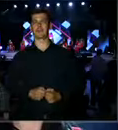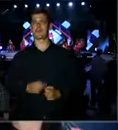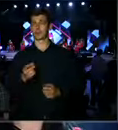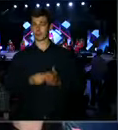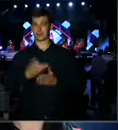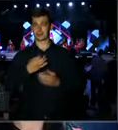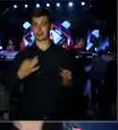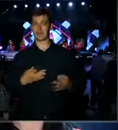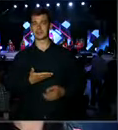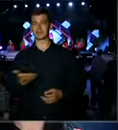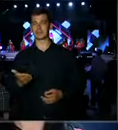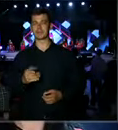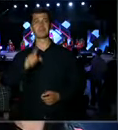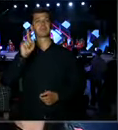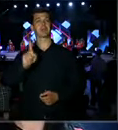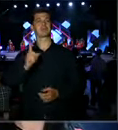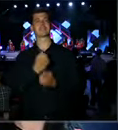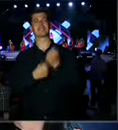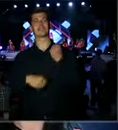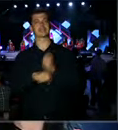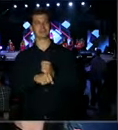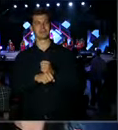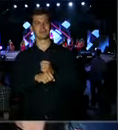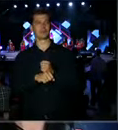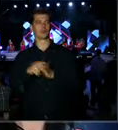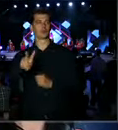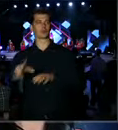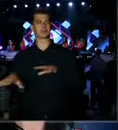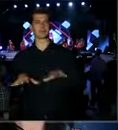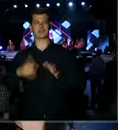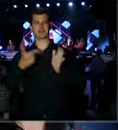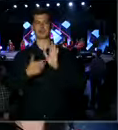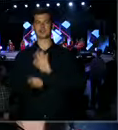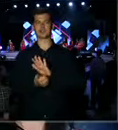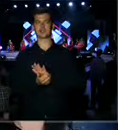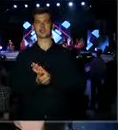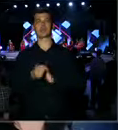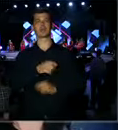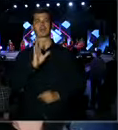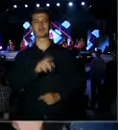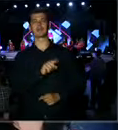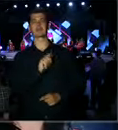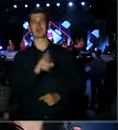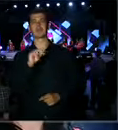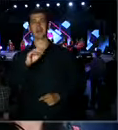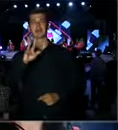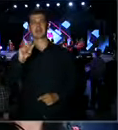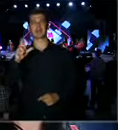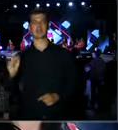Państwo, pierwszą wicemis 2016 zostaje